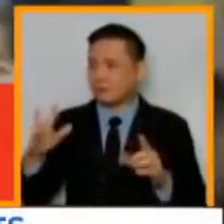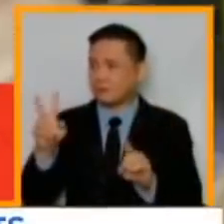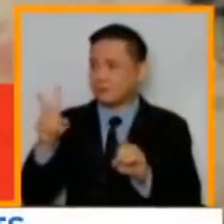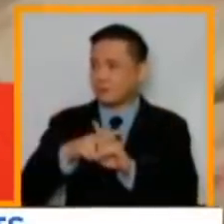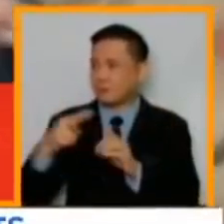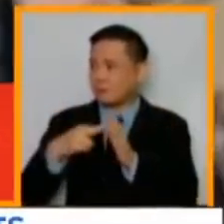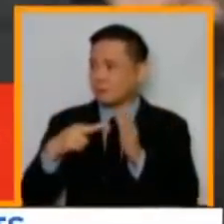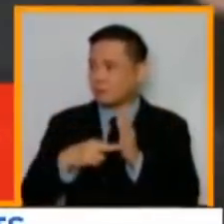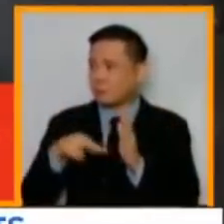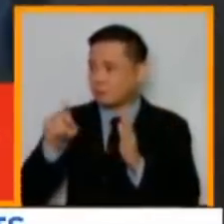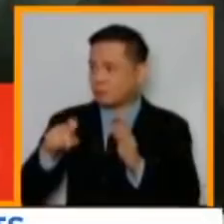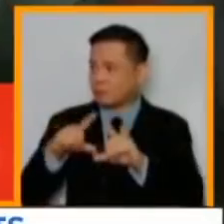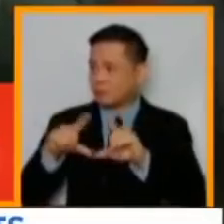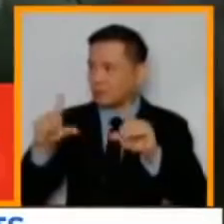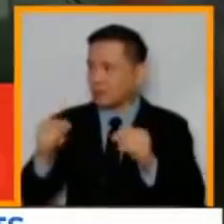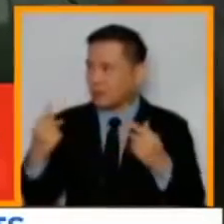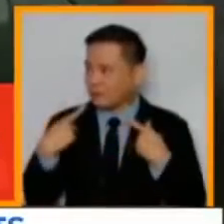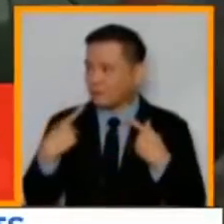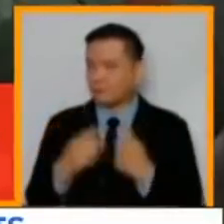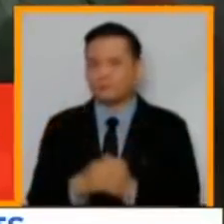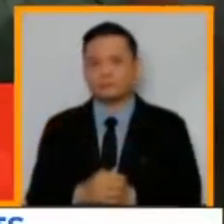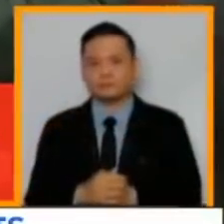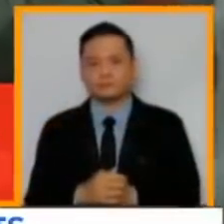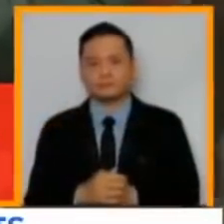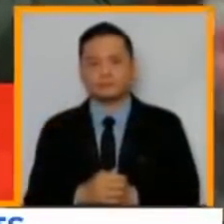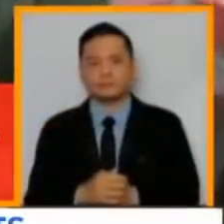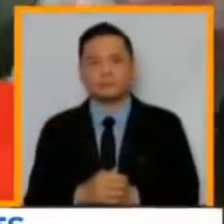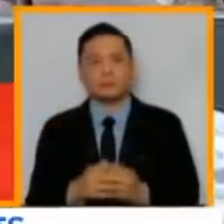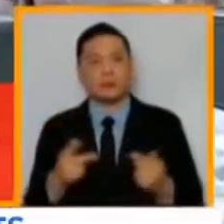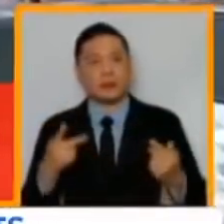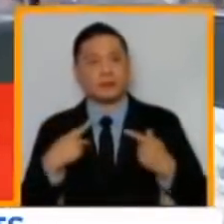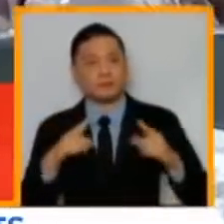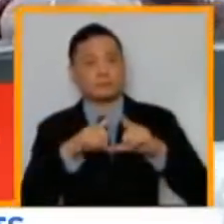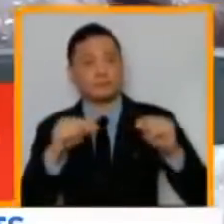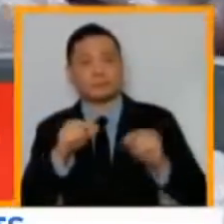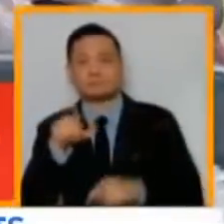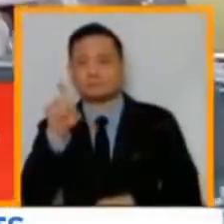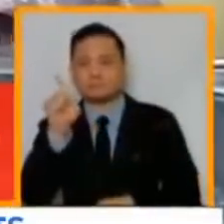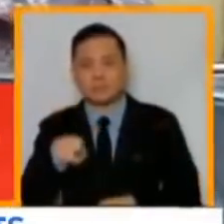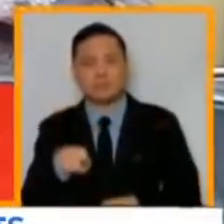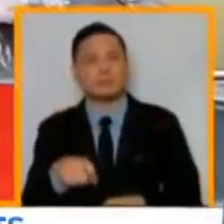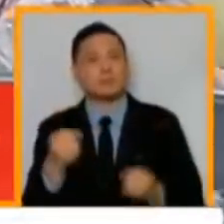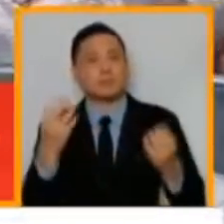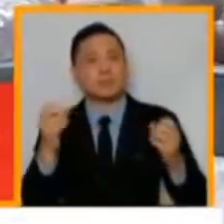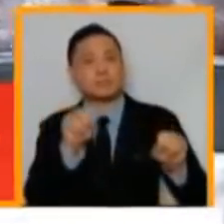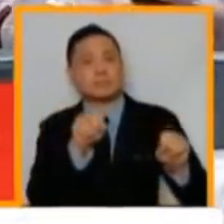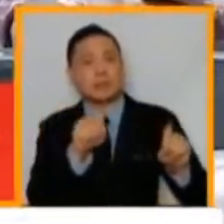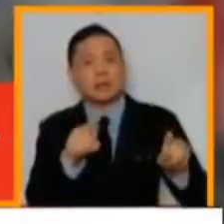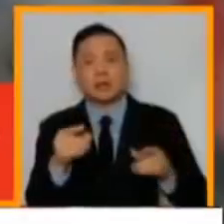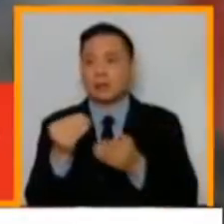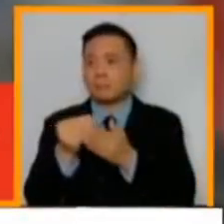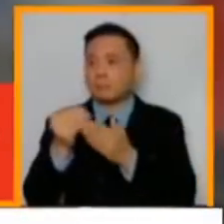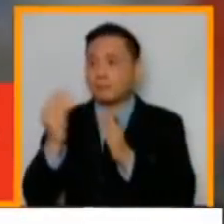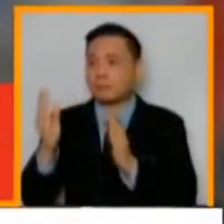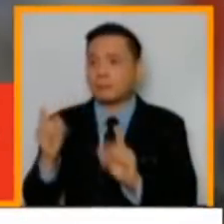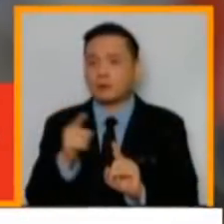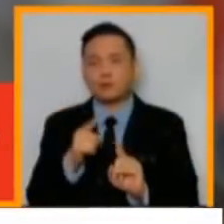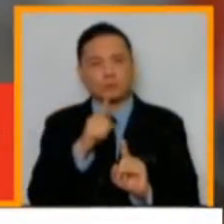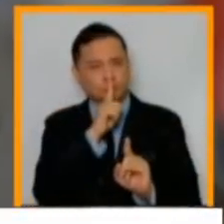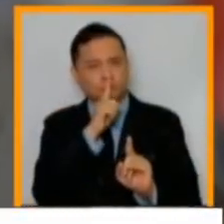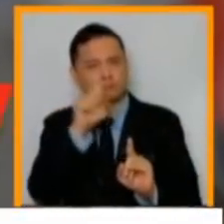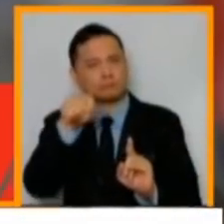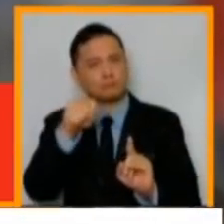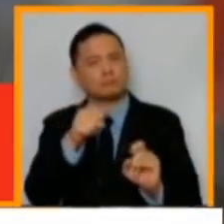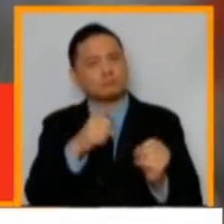nagtitindang papasok dito. Pabor dyan ang ilang tindero at tindera roon, pati ang ilang mamimili. Okay naman na gano'n hindi pumasok kasi para